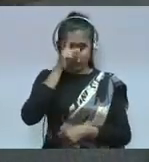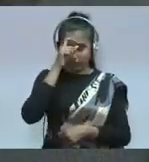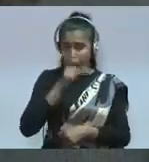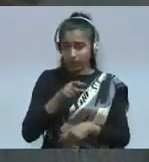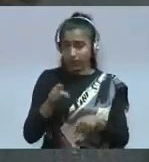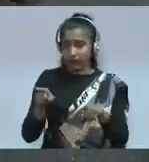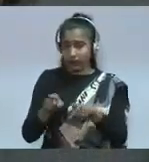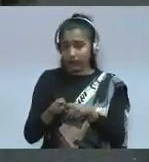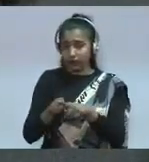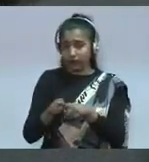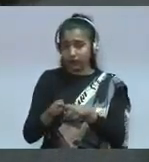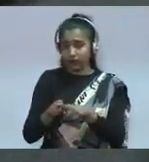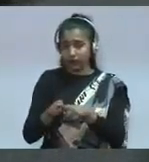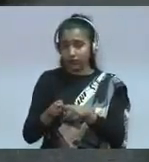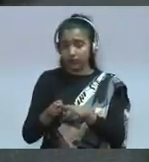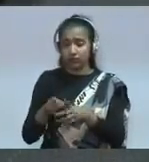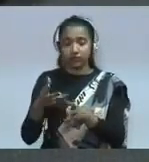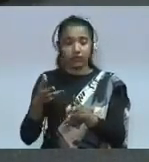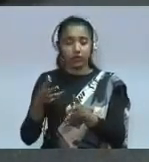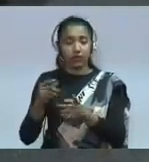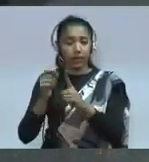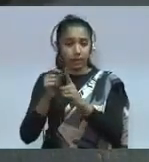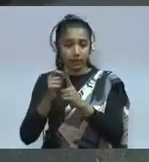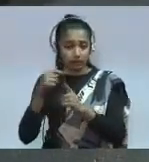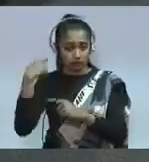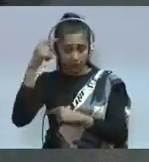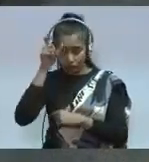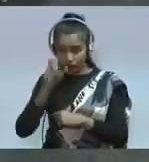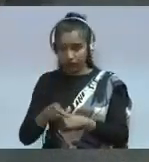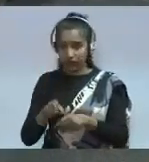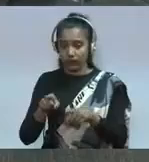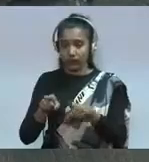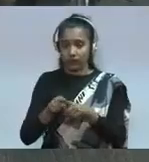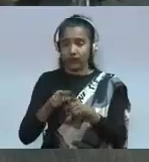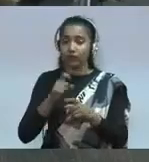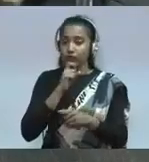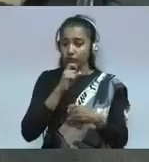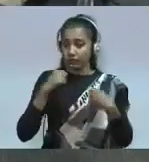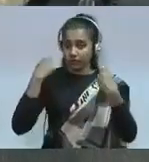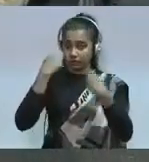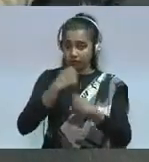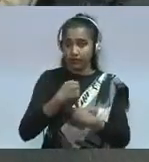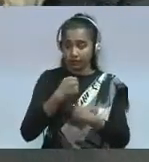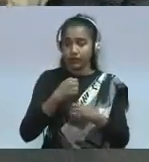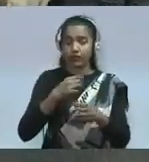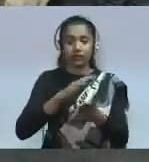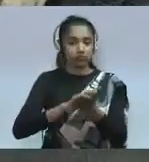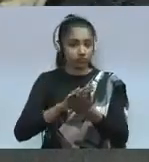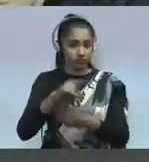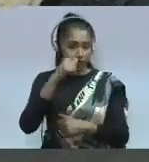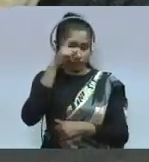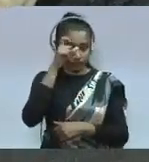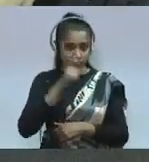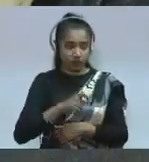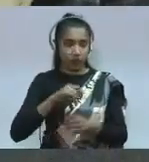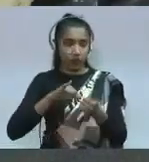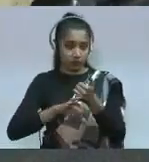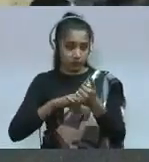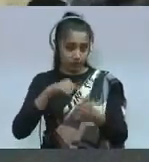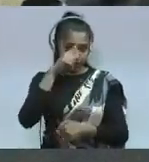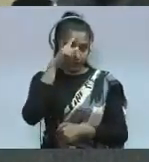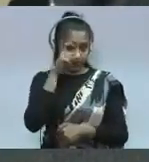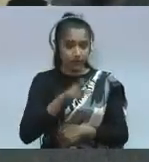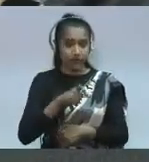නවෝද්‍යා සිල්වා, පහන්‍යා උඩුවේරිය, නීතිඥ හර්ෂණ විජේනායක, තිලින පිටවල, සුරේෂ් සමීර